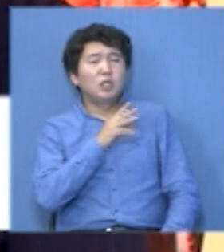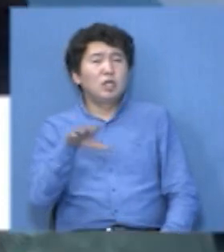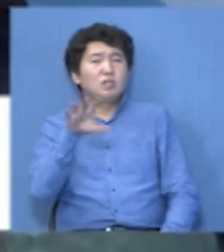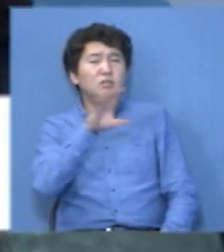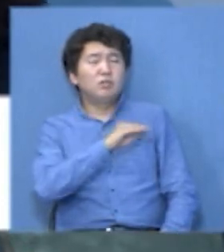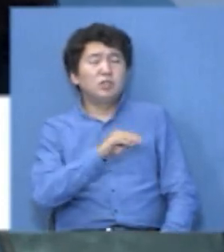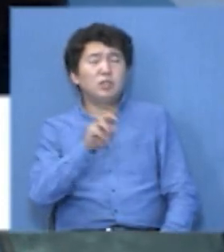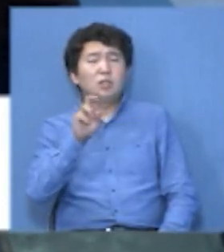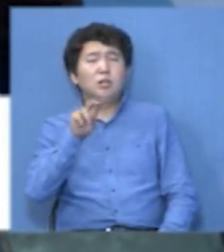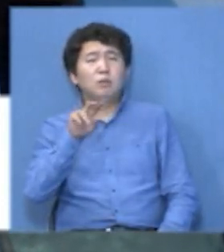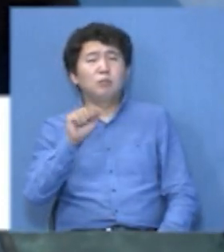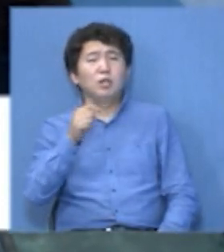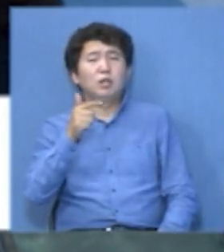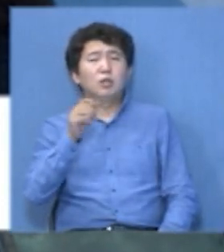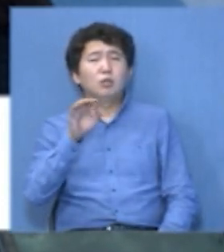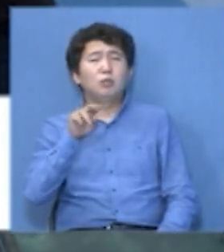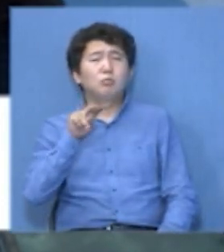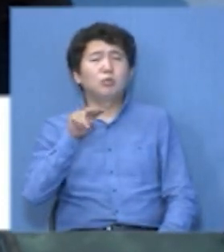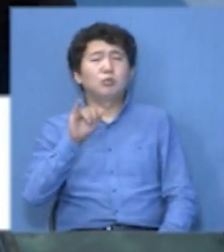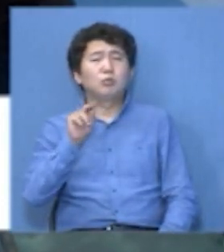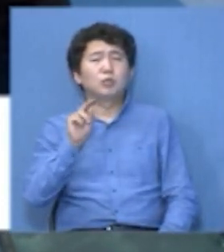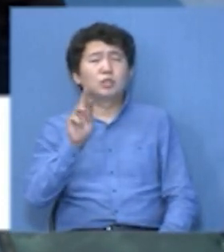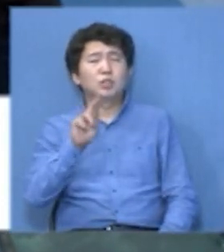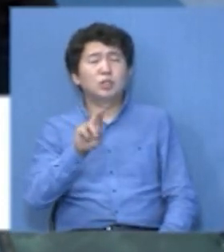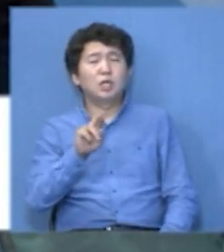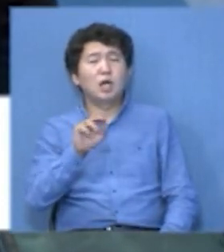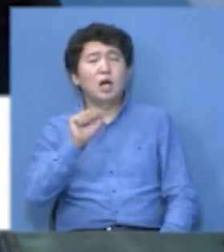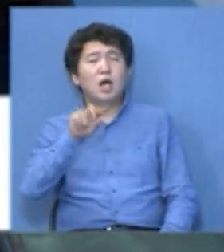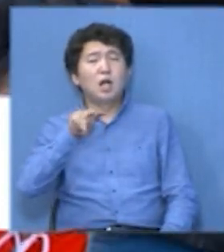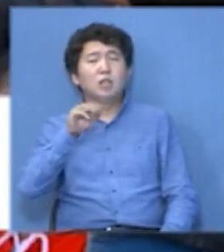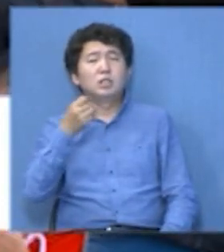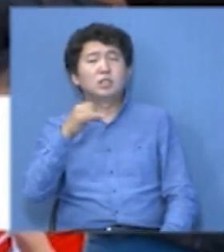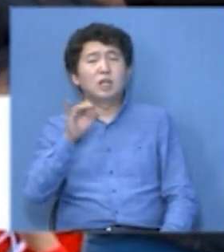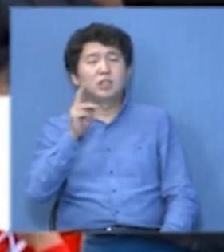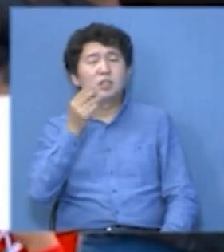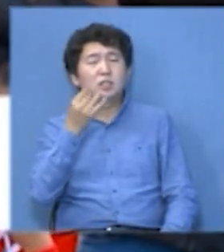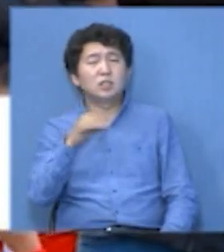благополучия. Мероприятие, организованное в поселке Алтайский, продолжилось